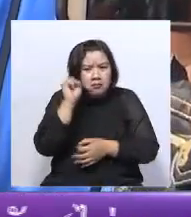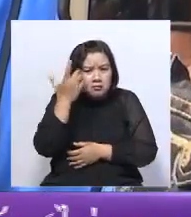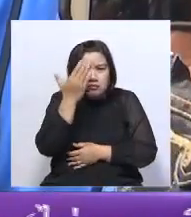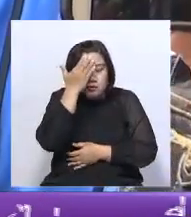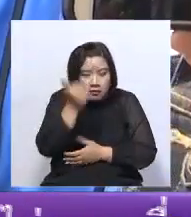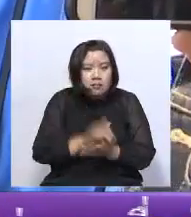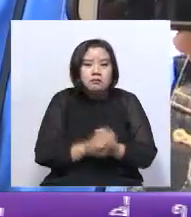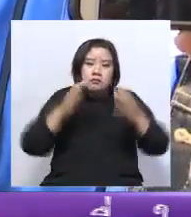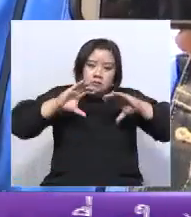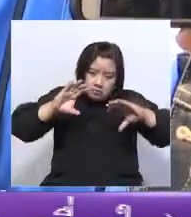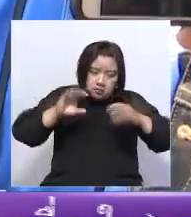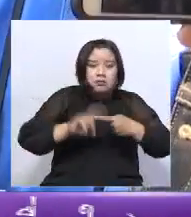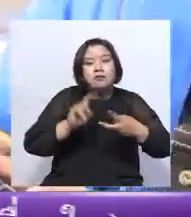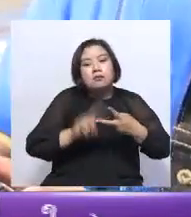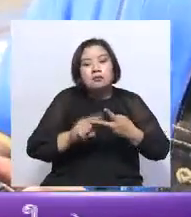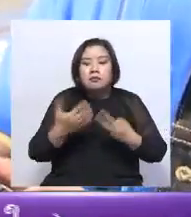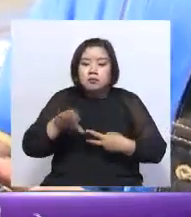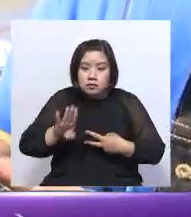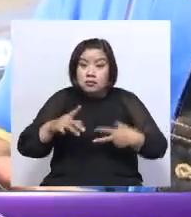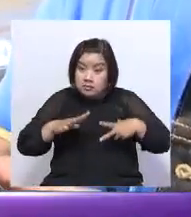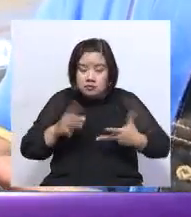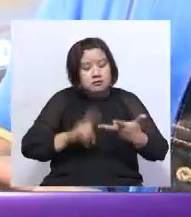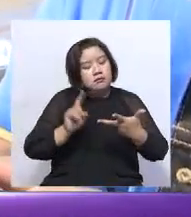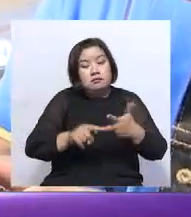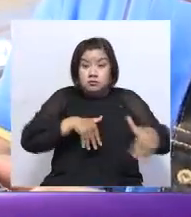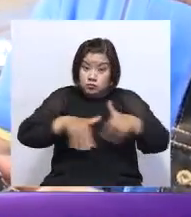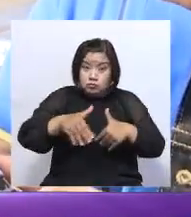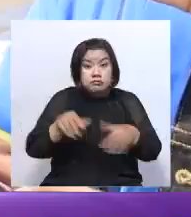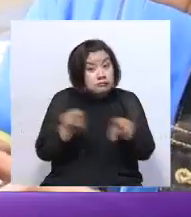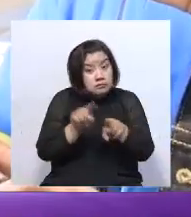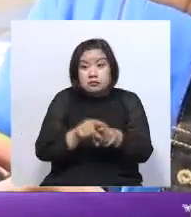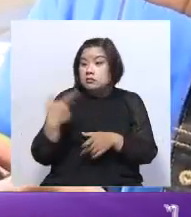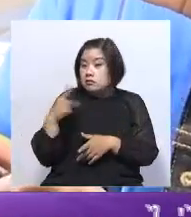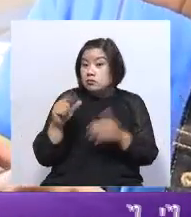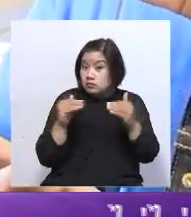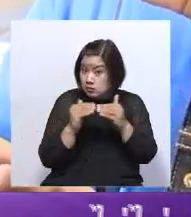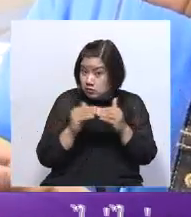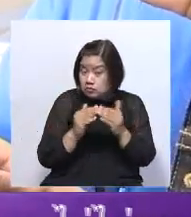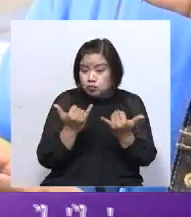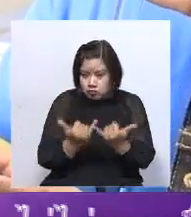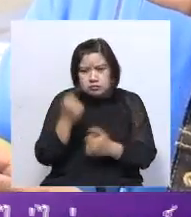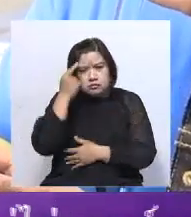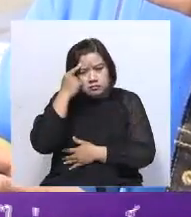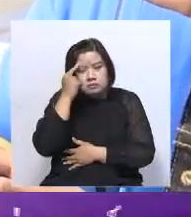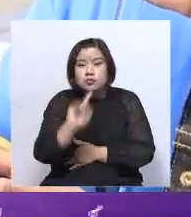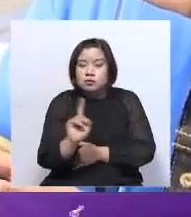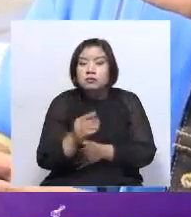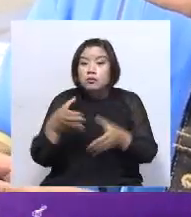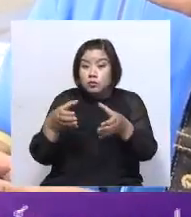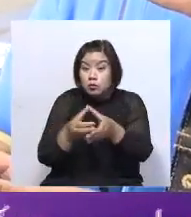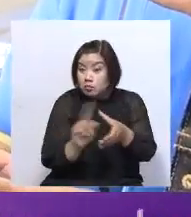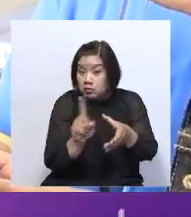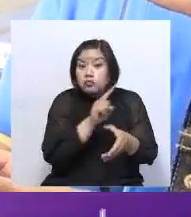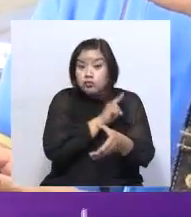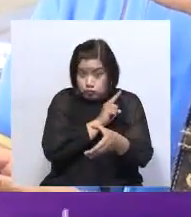วินวิน นอกจากนี้รองนายกรัฐมนตรีระบุนะคะว่าขณะนี้อยู่ระหว่างการรอความชัดเจนจากส่วนงานที่เกี่ยว